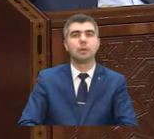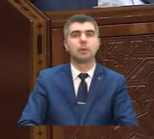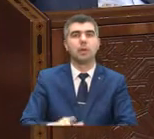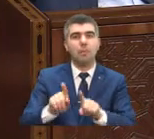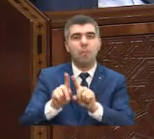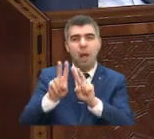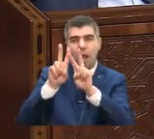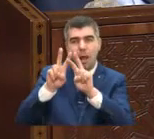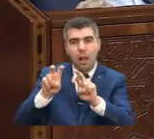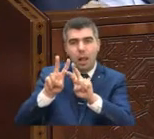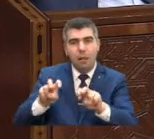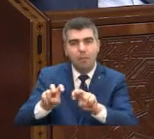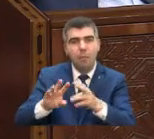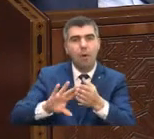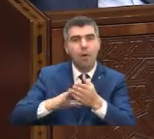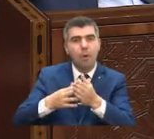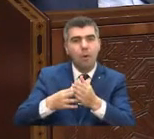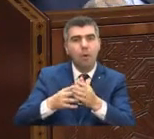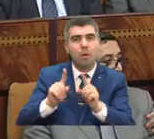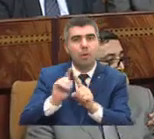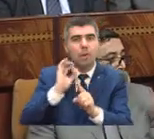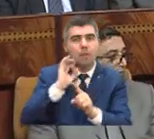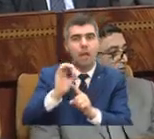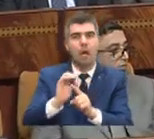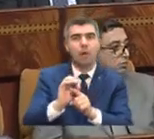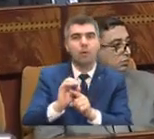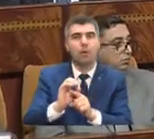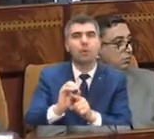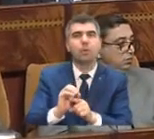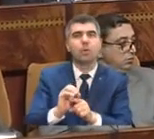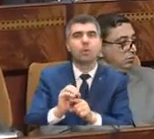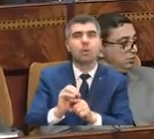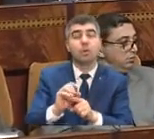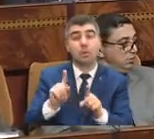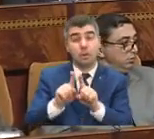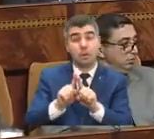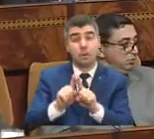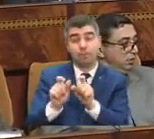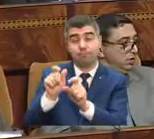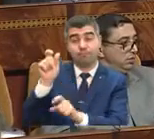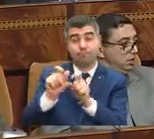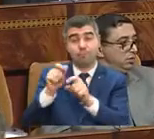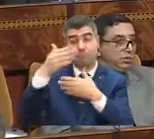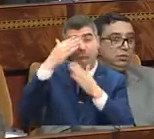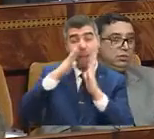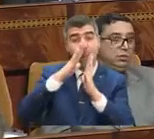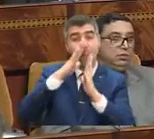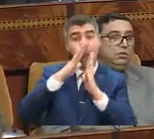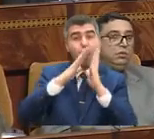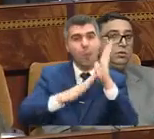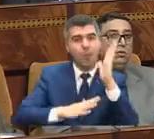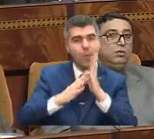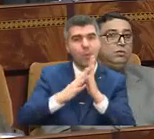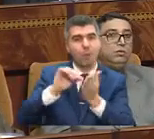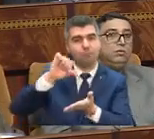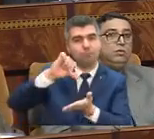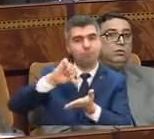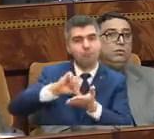والبحوث اللي كانت في هذه الجريمة الشنعاء اللي أصابت المغرب كامل بمنطقة